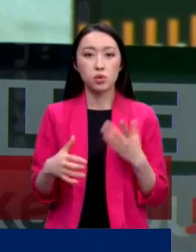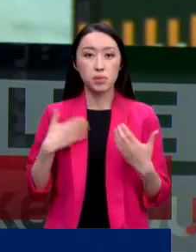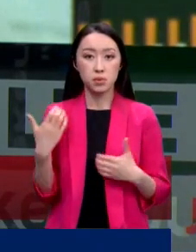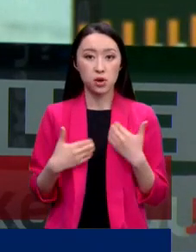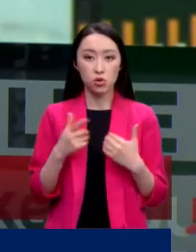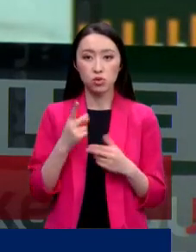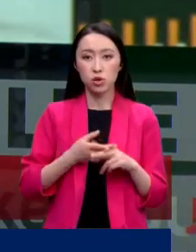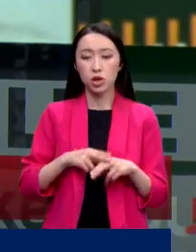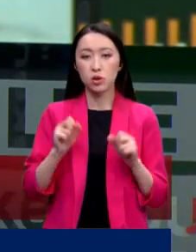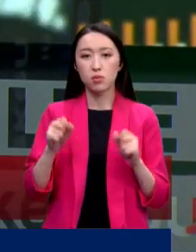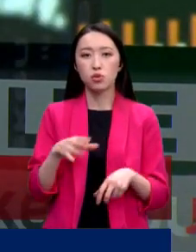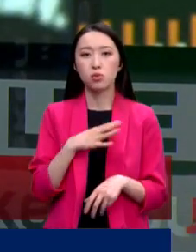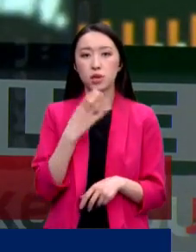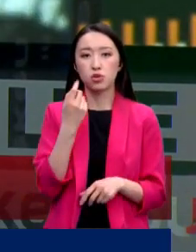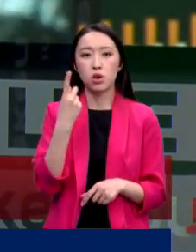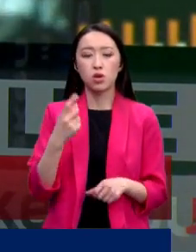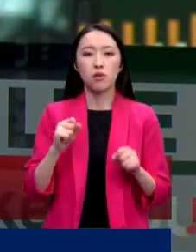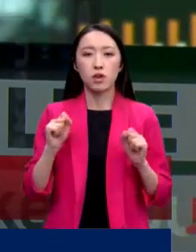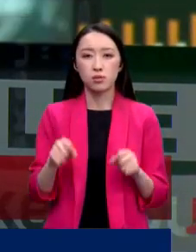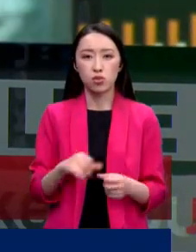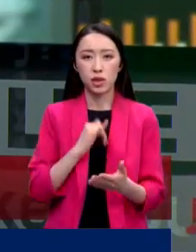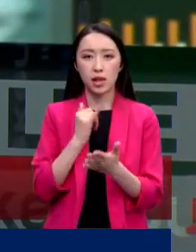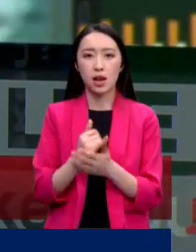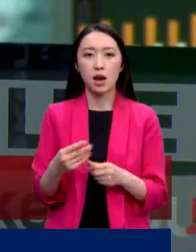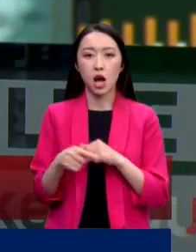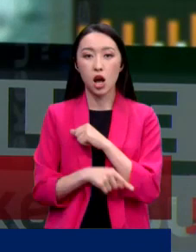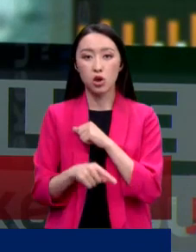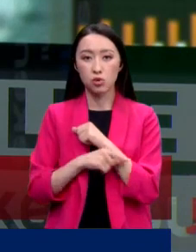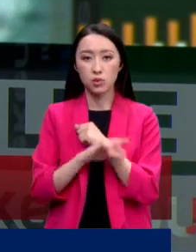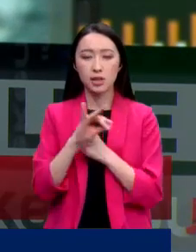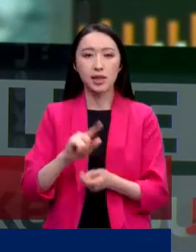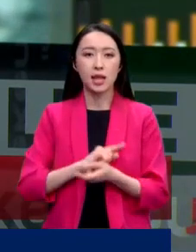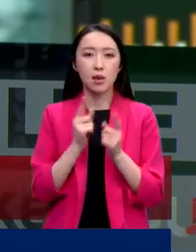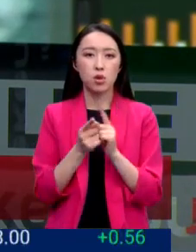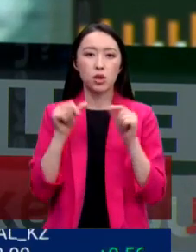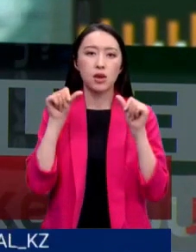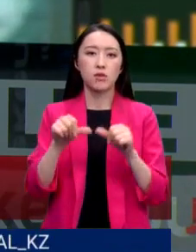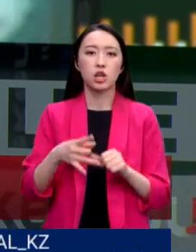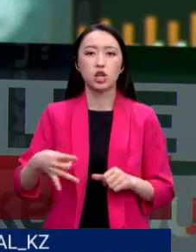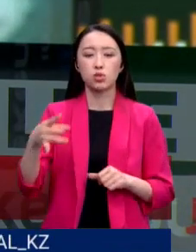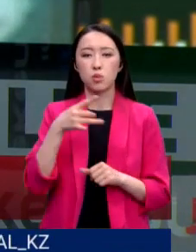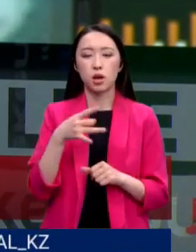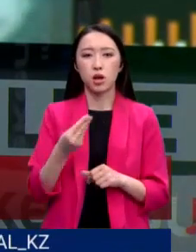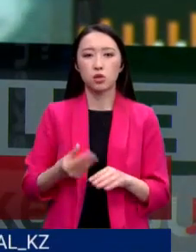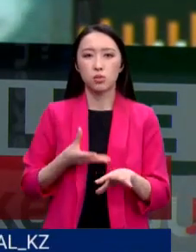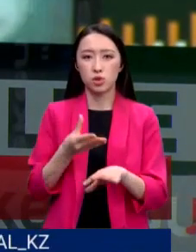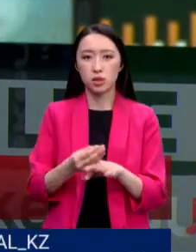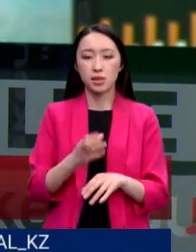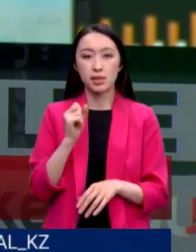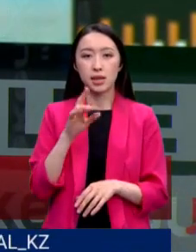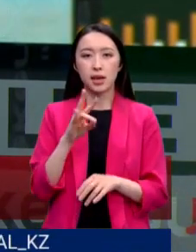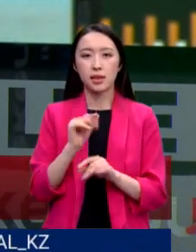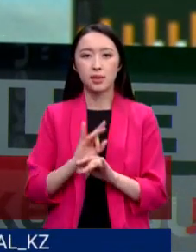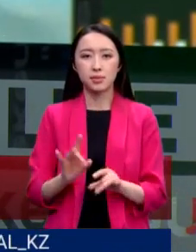что это может стать еще одной возможностью для коррупции и, наоборот, навредить республиканскому бюджету. Саяна